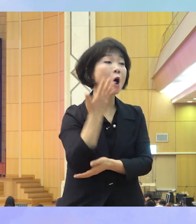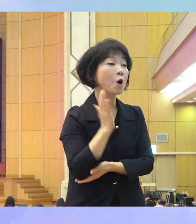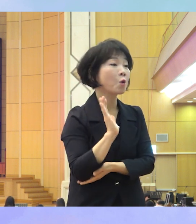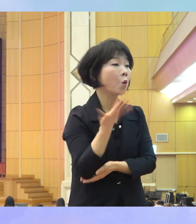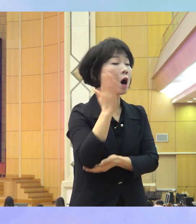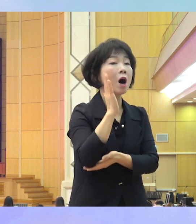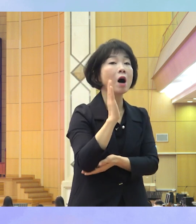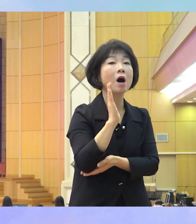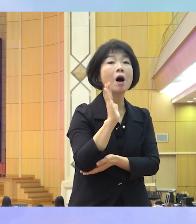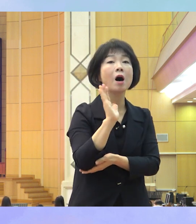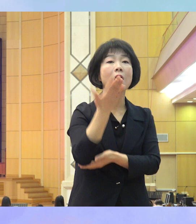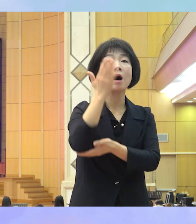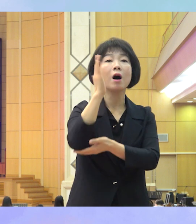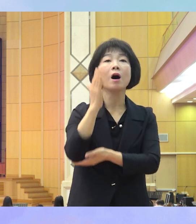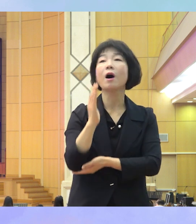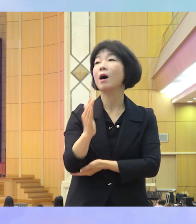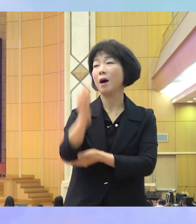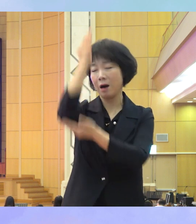영광